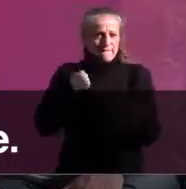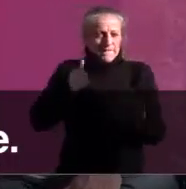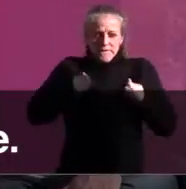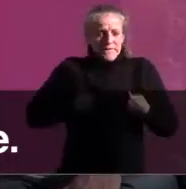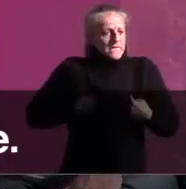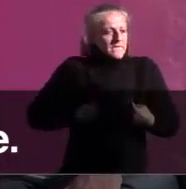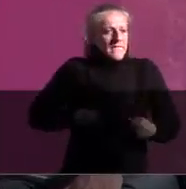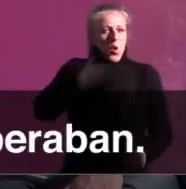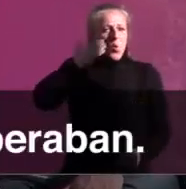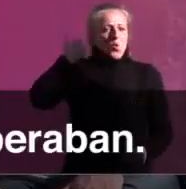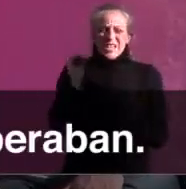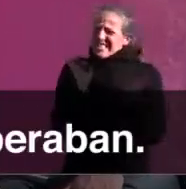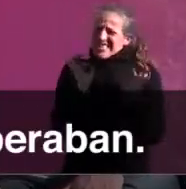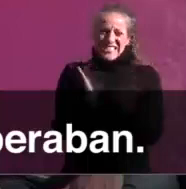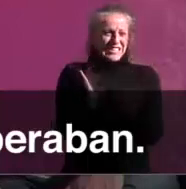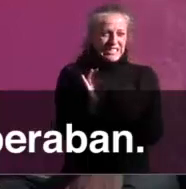orgull especial,